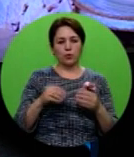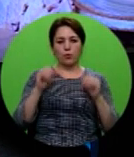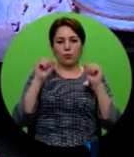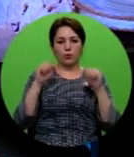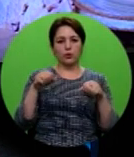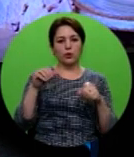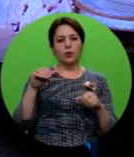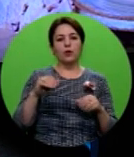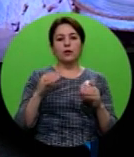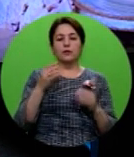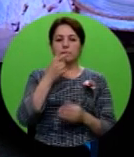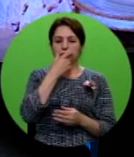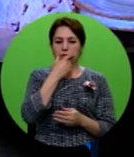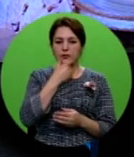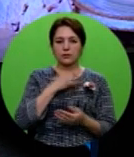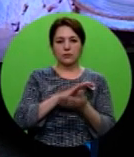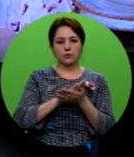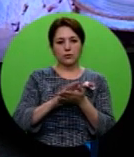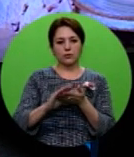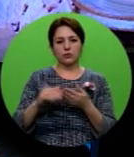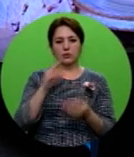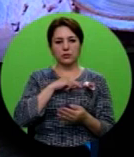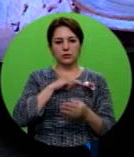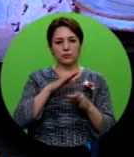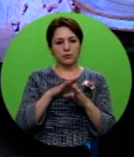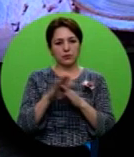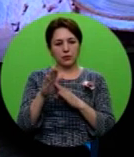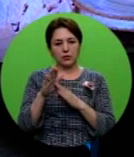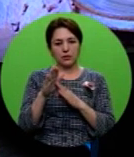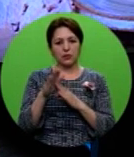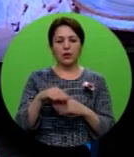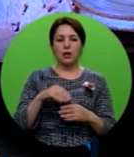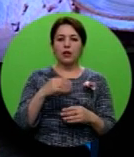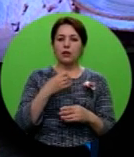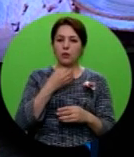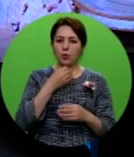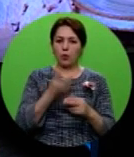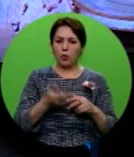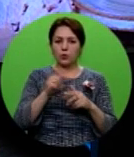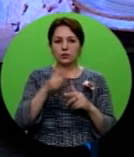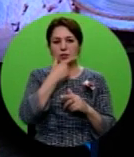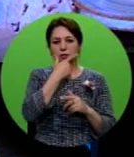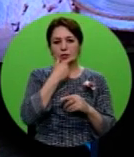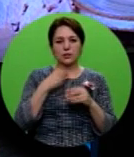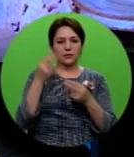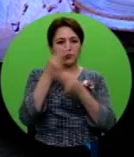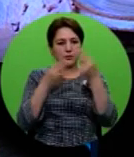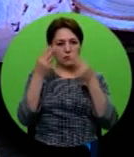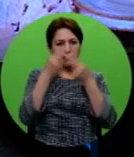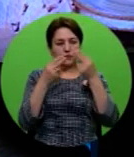но и эстетическую функцию, так как мы очень красиво оформленные, художественно